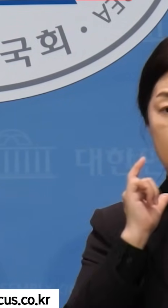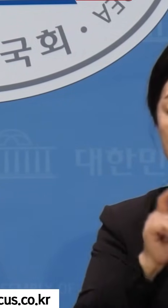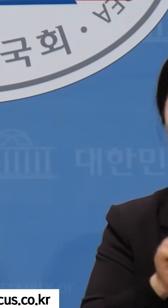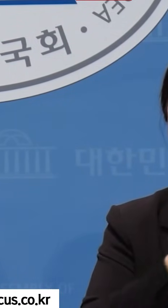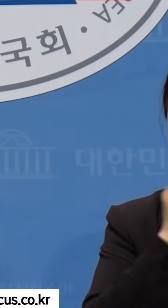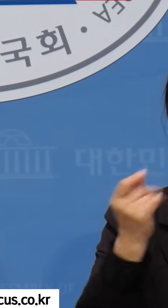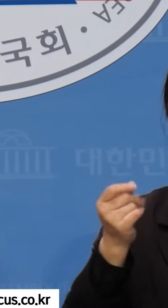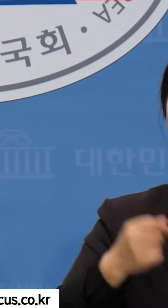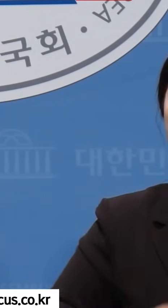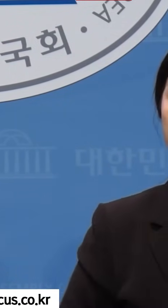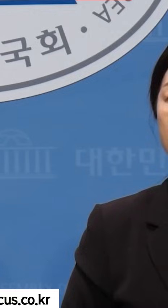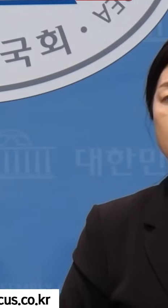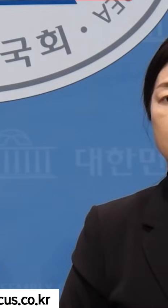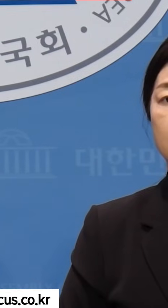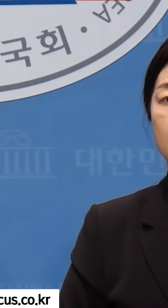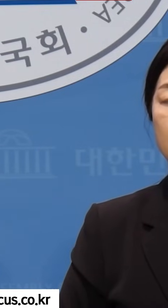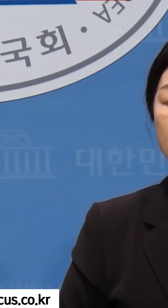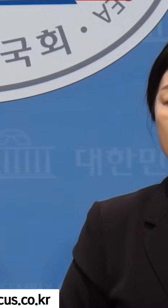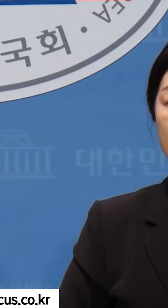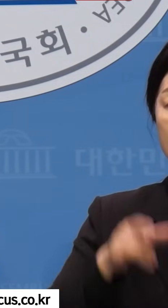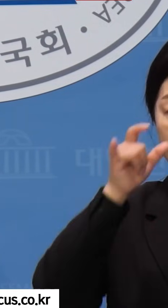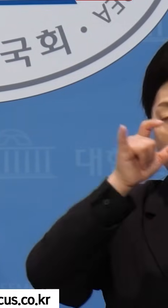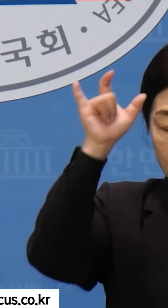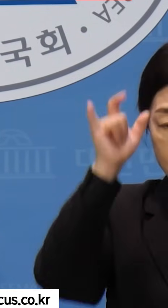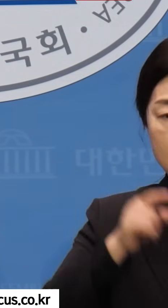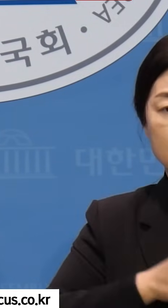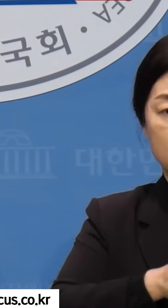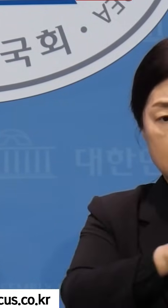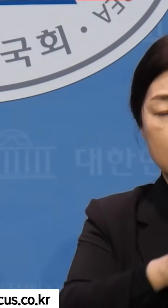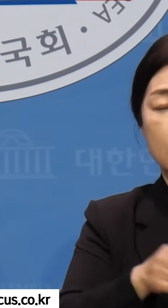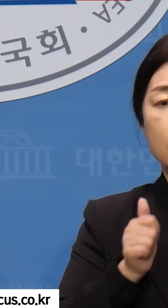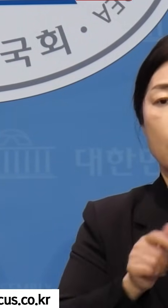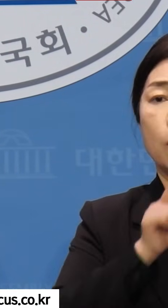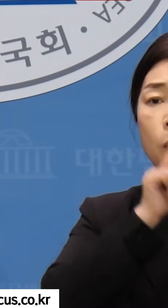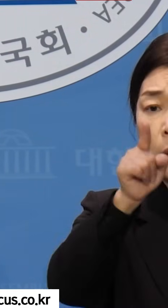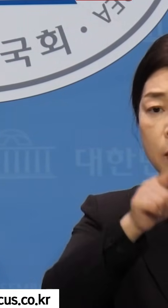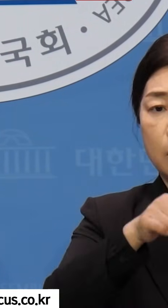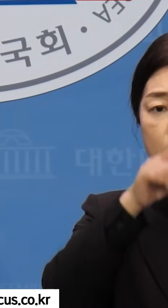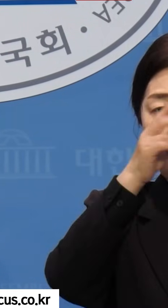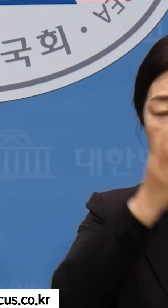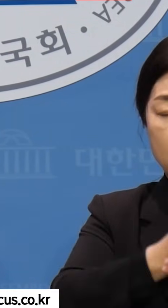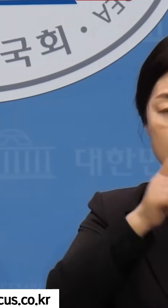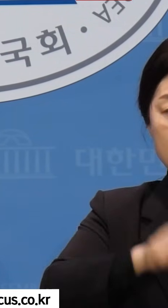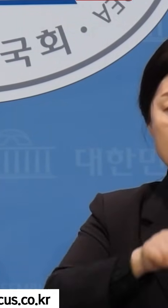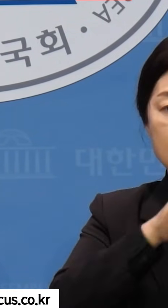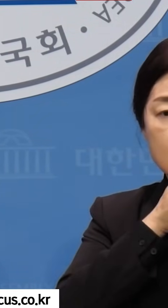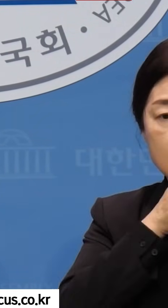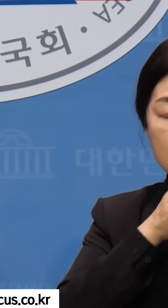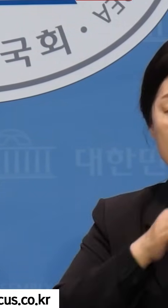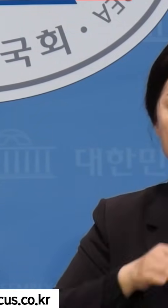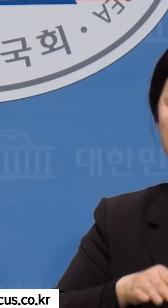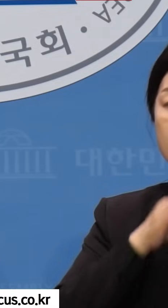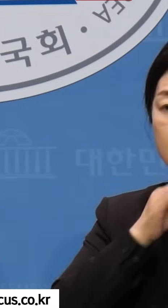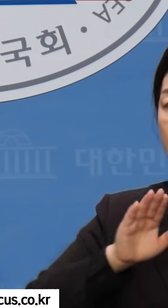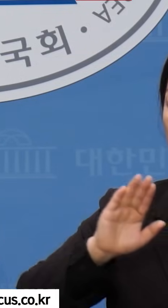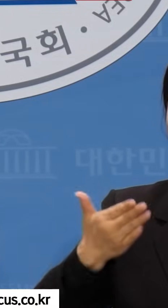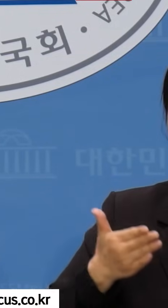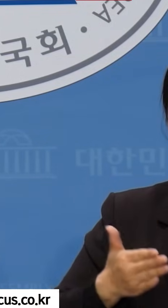것이기에 최순실이 제기한 민사소송에 법적 사실로 제대로 대응한 민사소송